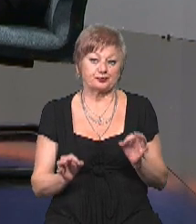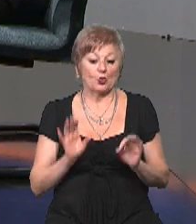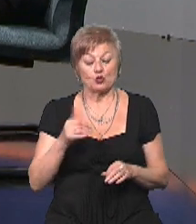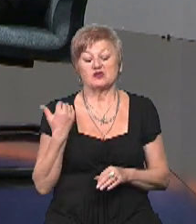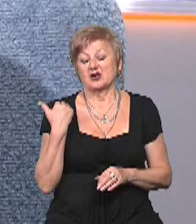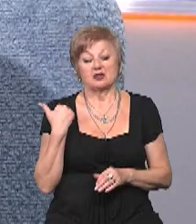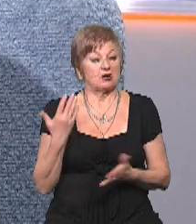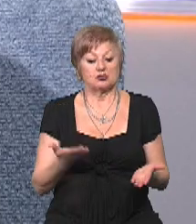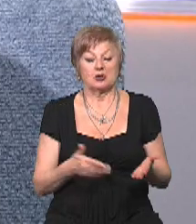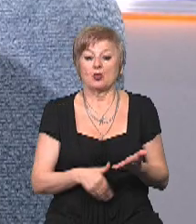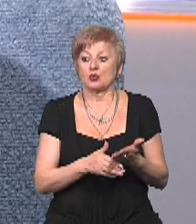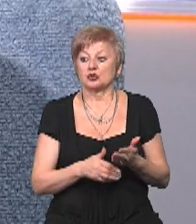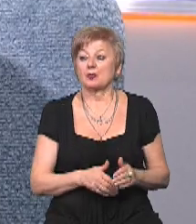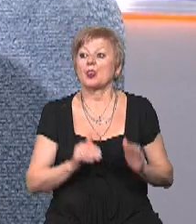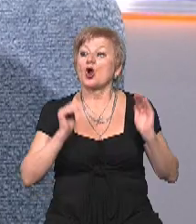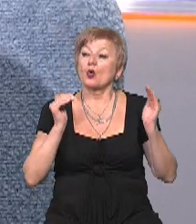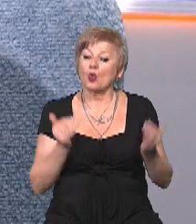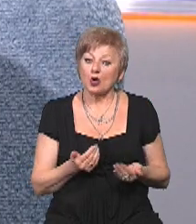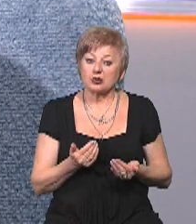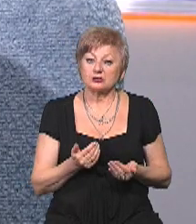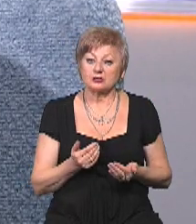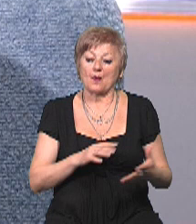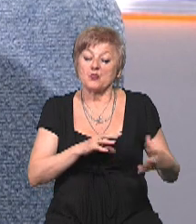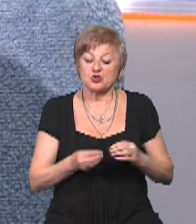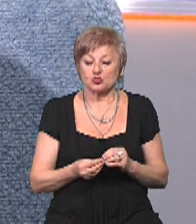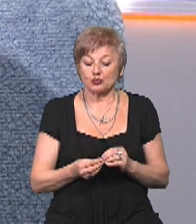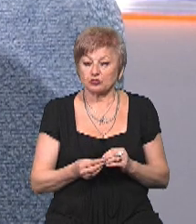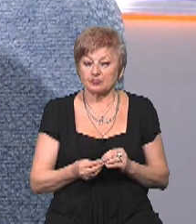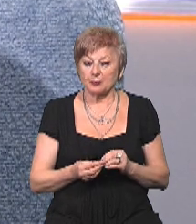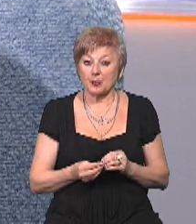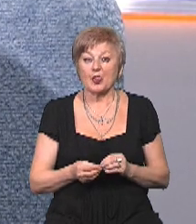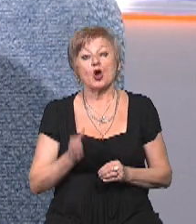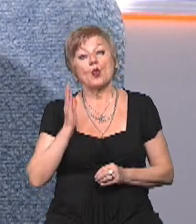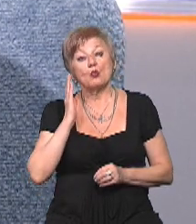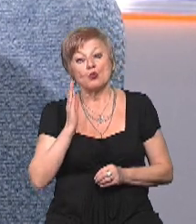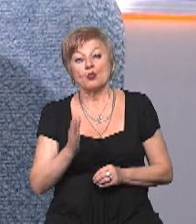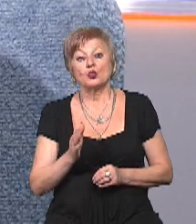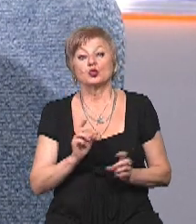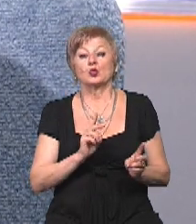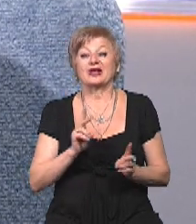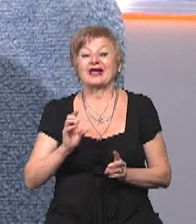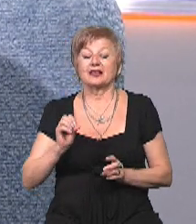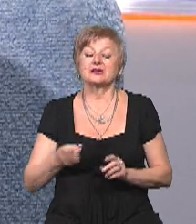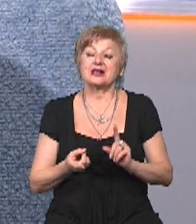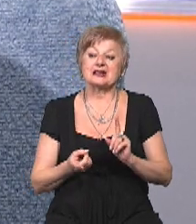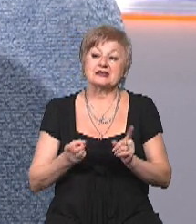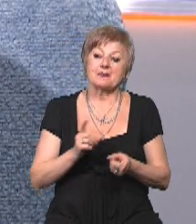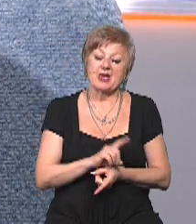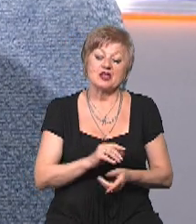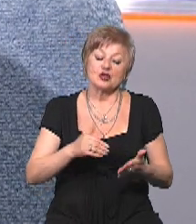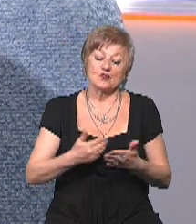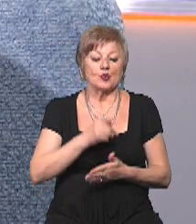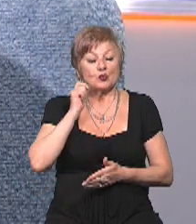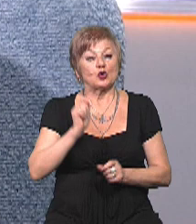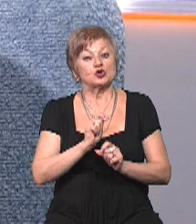до інституту. А коротенько, у підсумку так. Чи будуть якісь зміни стосовно нової